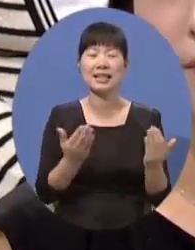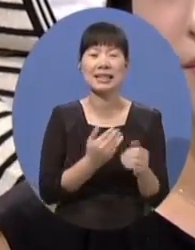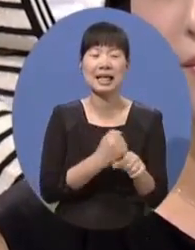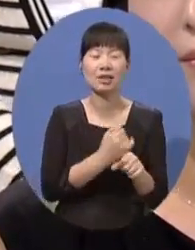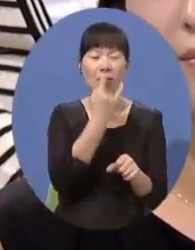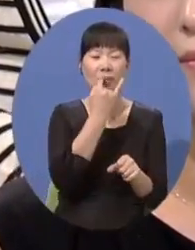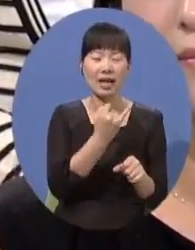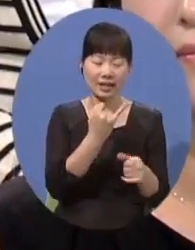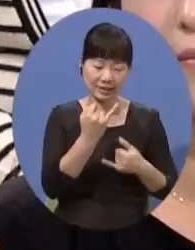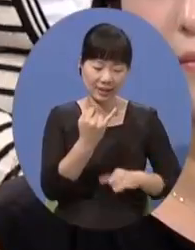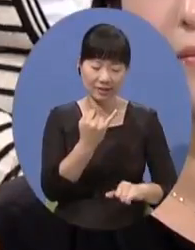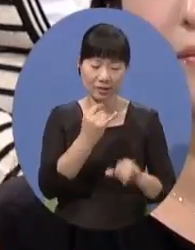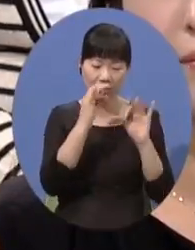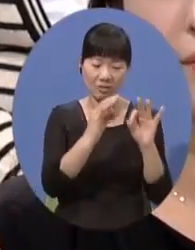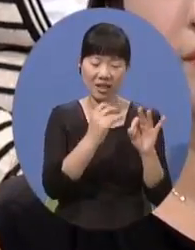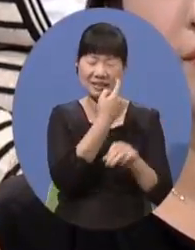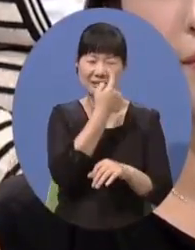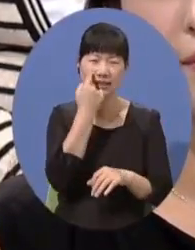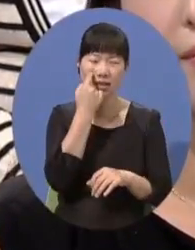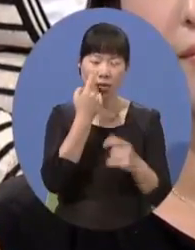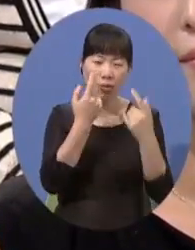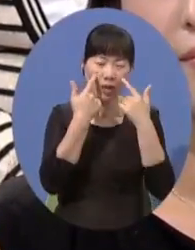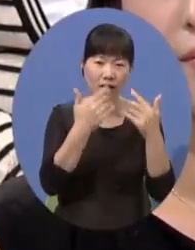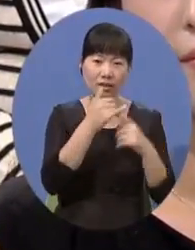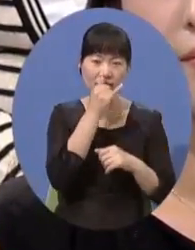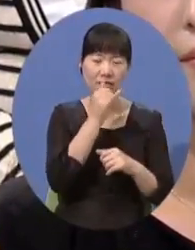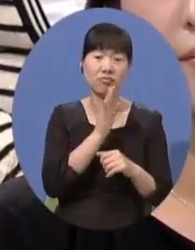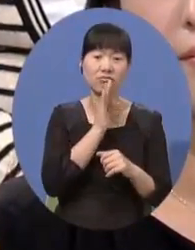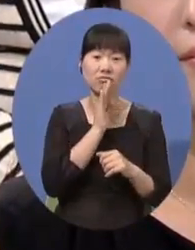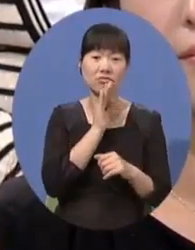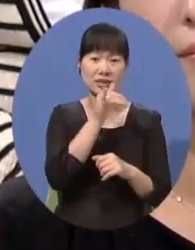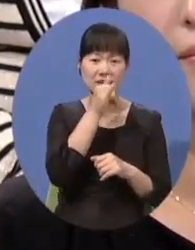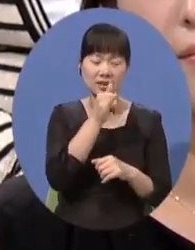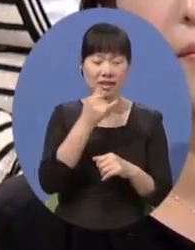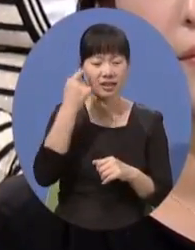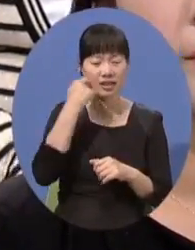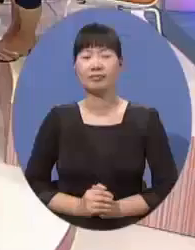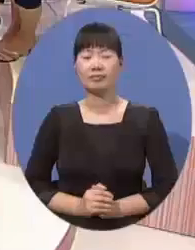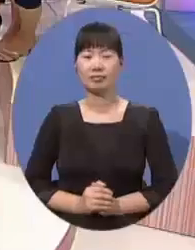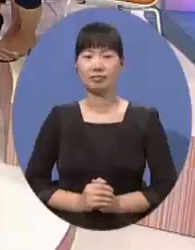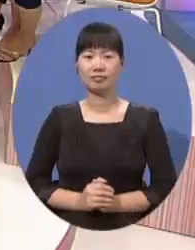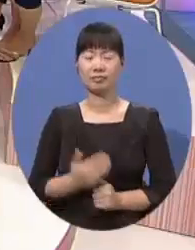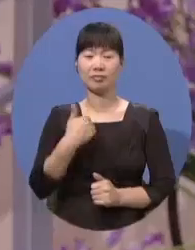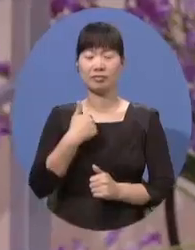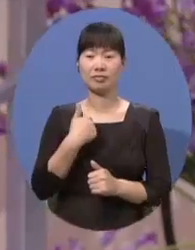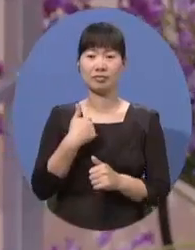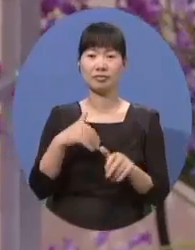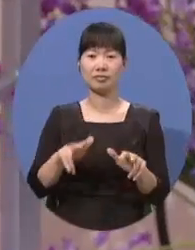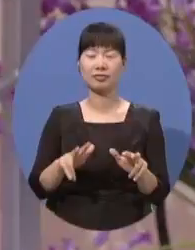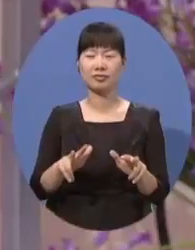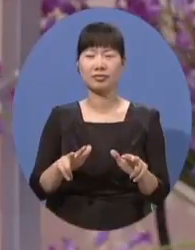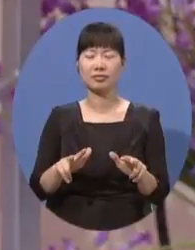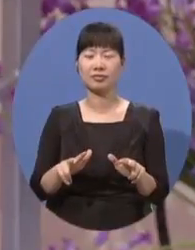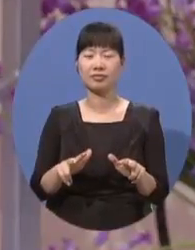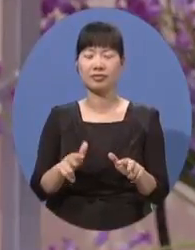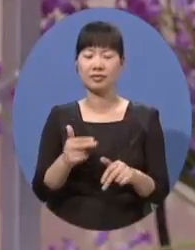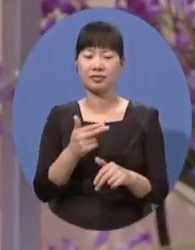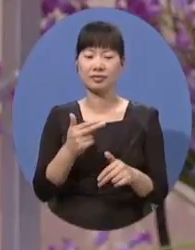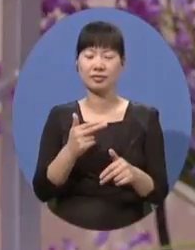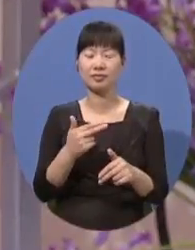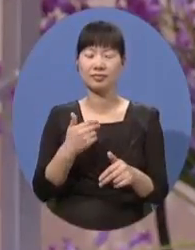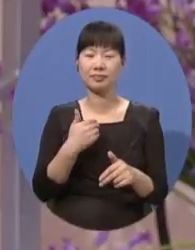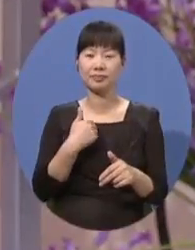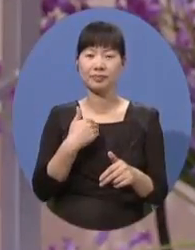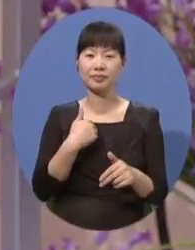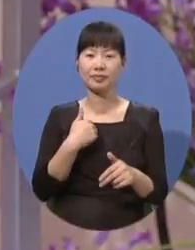난다고 그런 말을 하더라고요. 정말 실제로 그런지, 그렇게 느끼시는지 궁금해요. 저는 이제 이번에 큰애